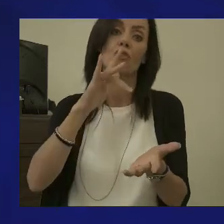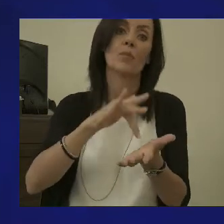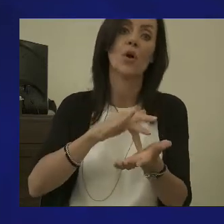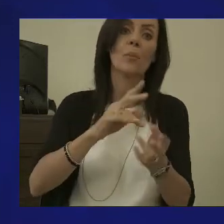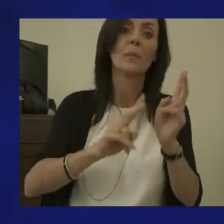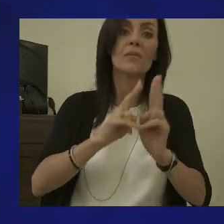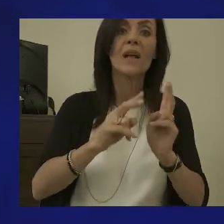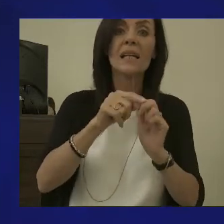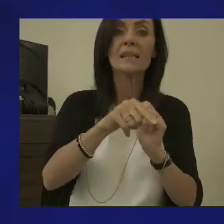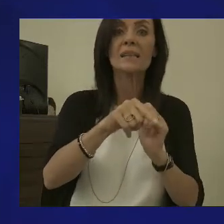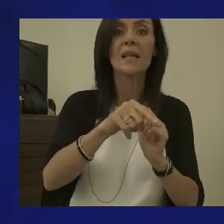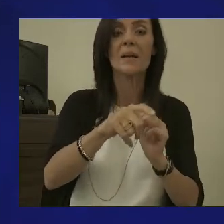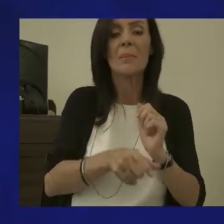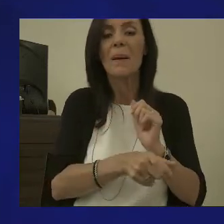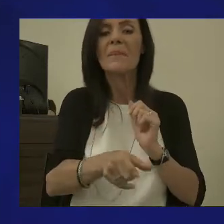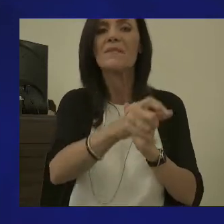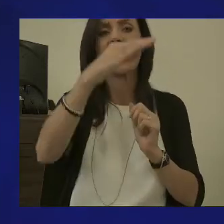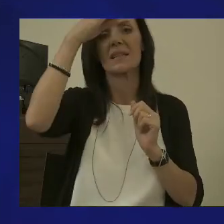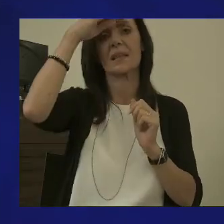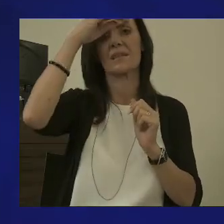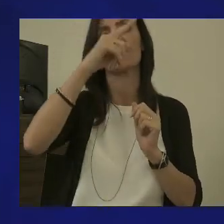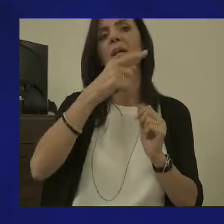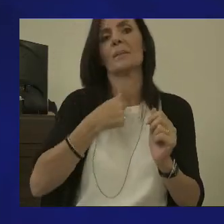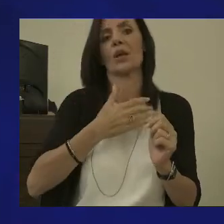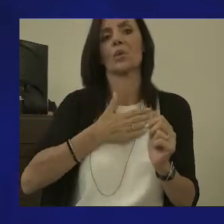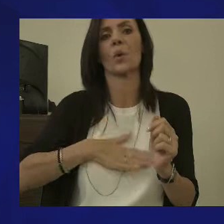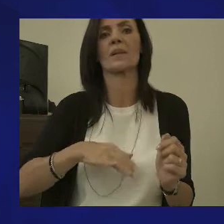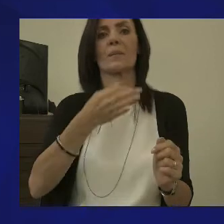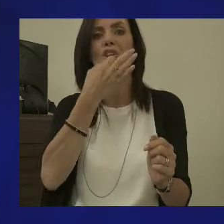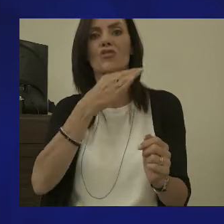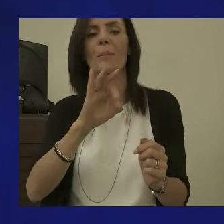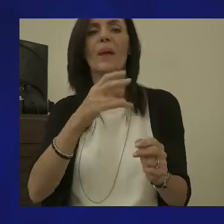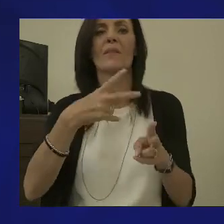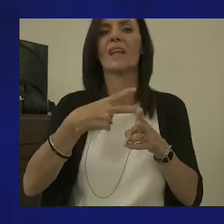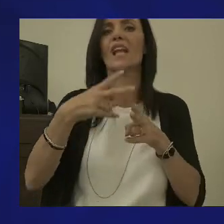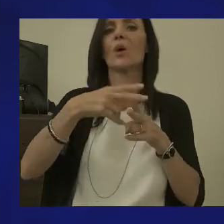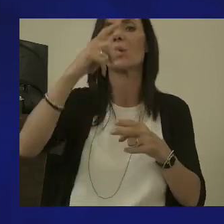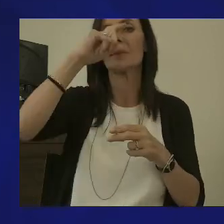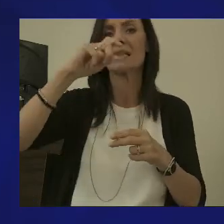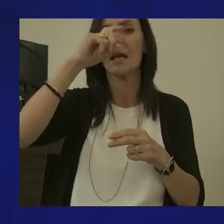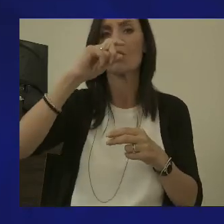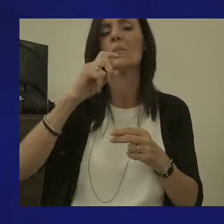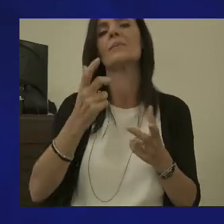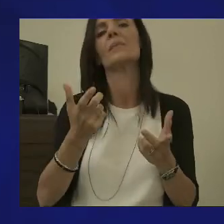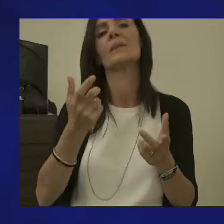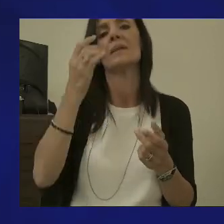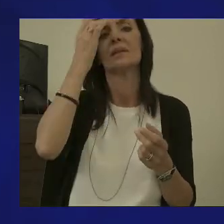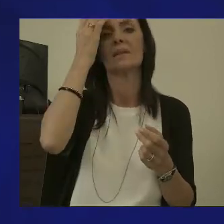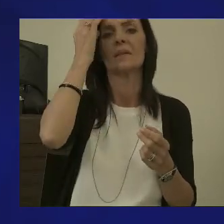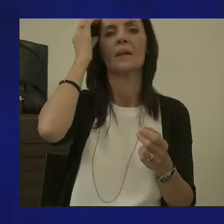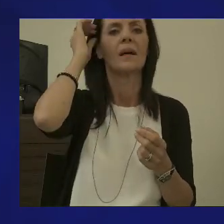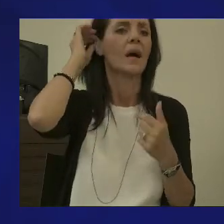למפעל הזה, מפעל כזה, במפרץ הזה, כשאנחנו רוצים לשפר את המפרץ, רוצים לנקות אותו מזיהומים, עכשיו יש לי גם זיהומי